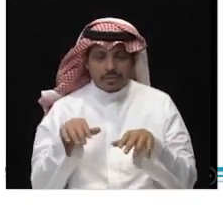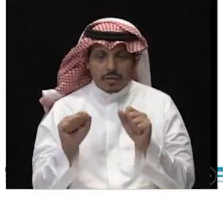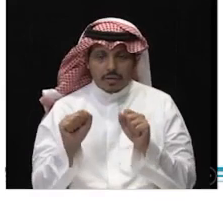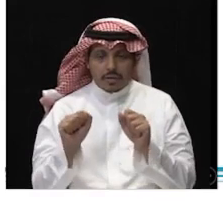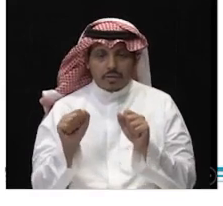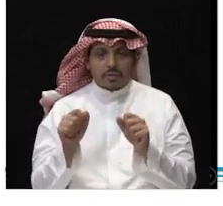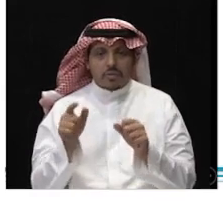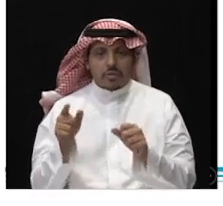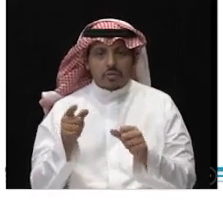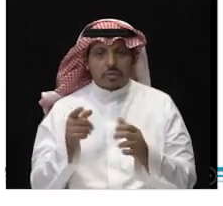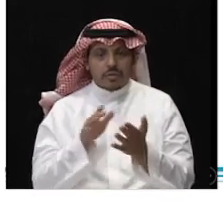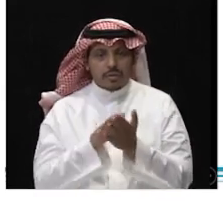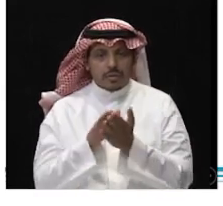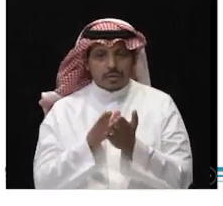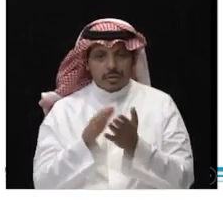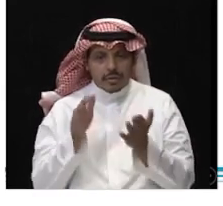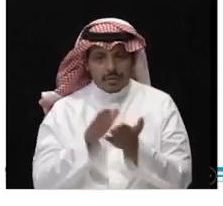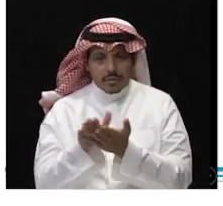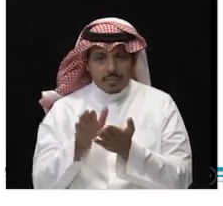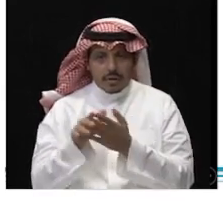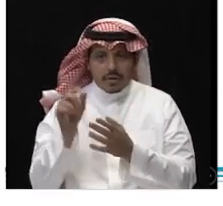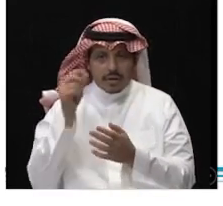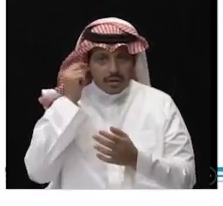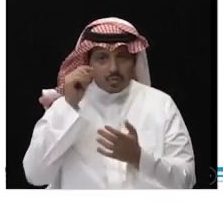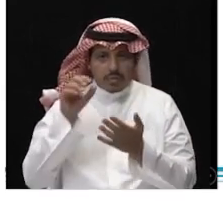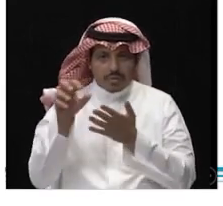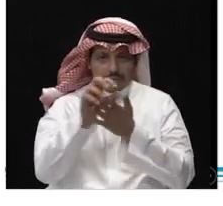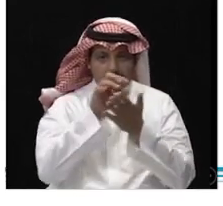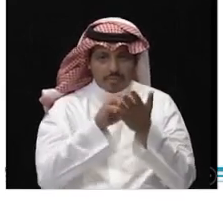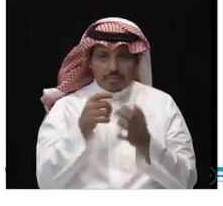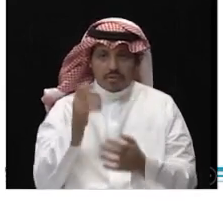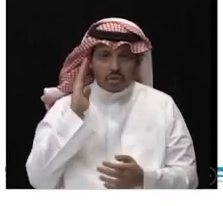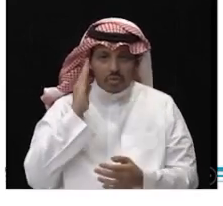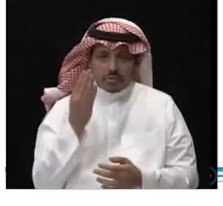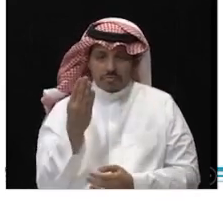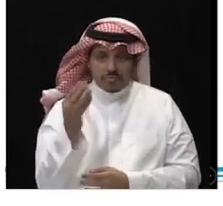اليوم، وأعيد وأذكر بتدريبات الوحدة الخامسة،